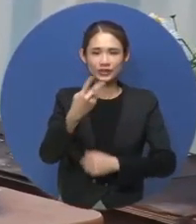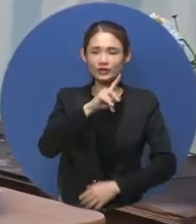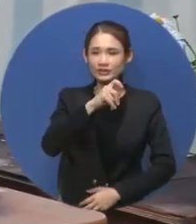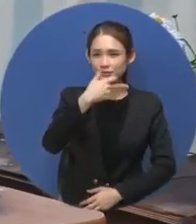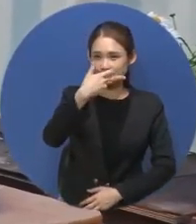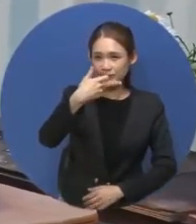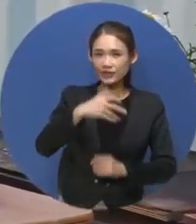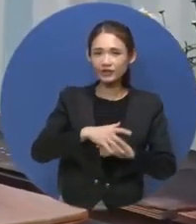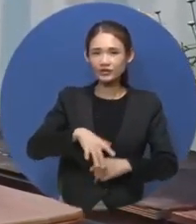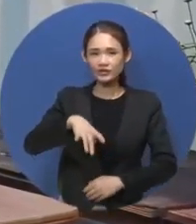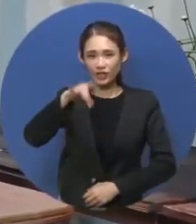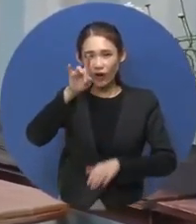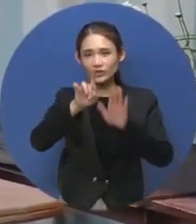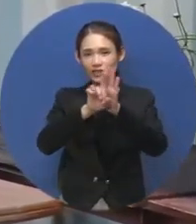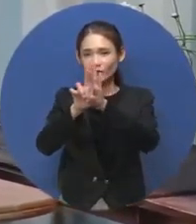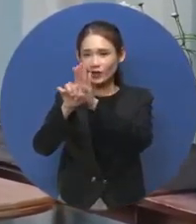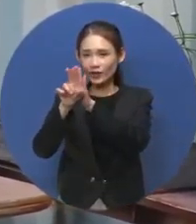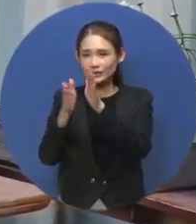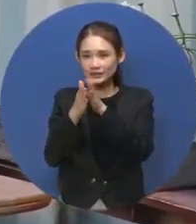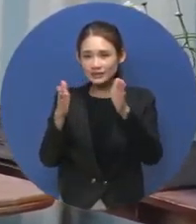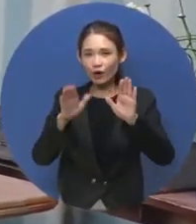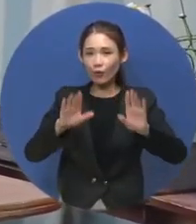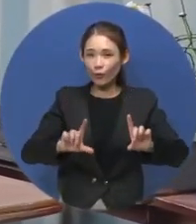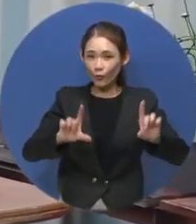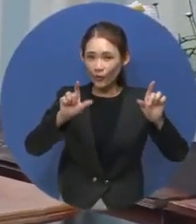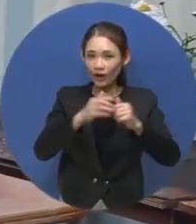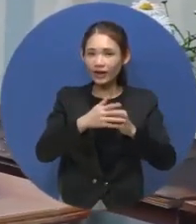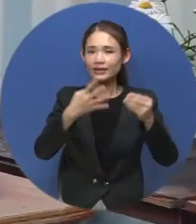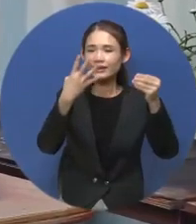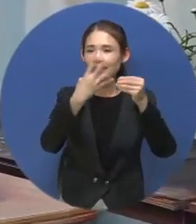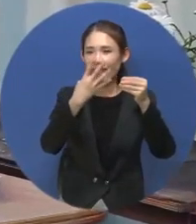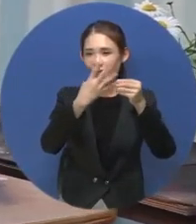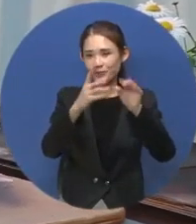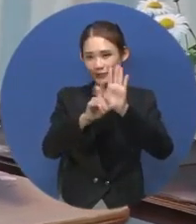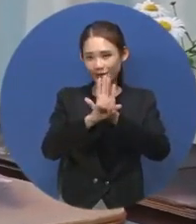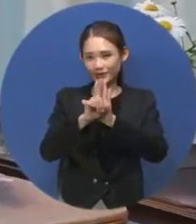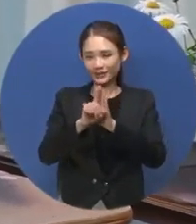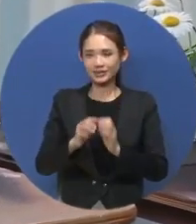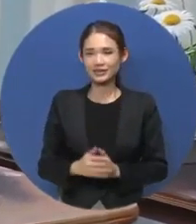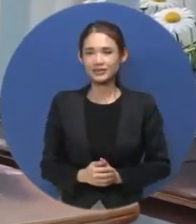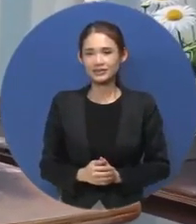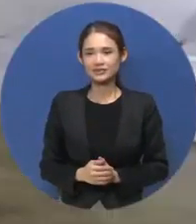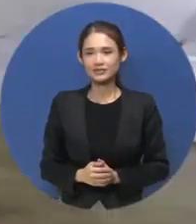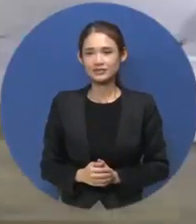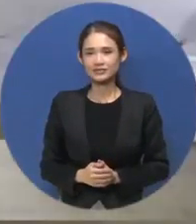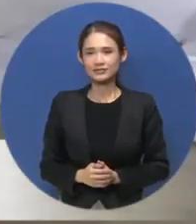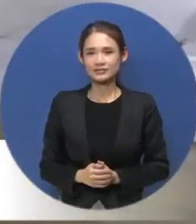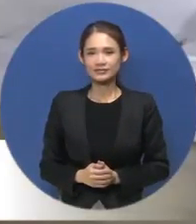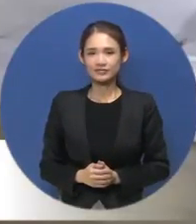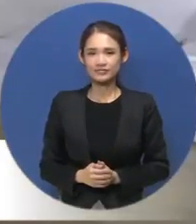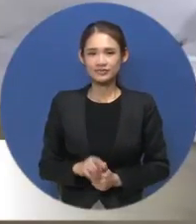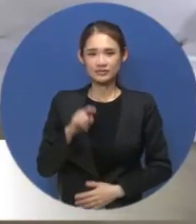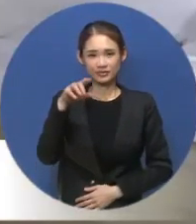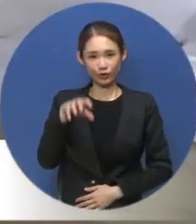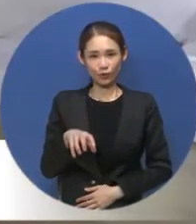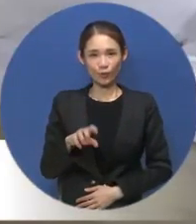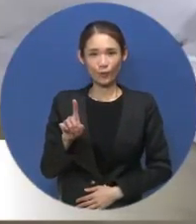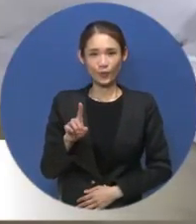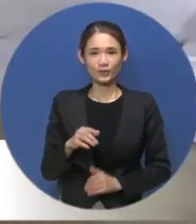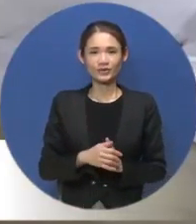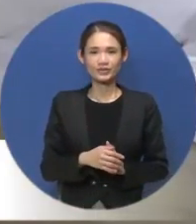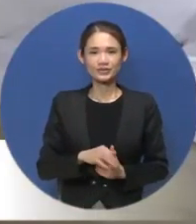사진 작가와 조각, 서양화가 4명이 참여해 즉흥적이고 자유로운 서사와 내면을 투사해